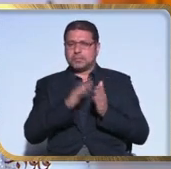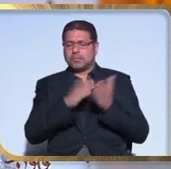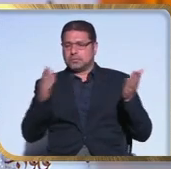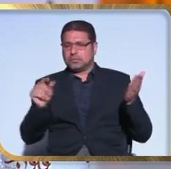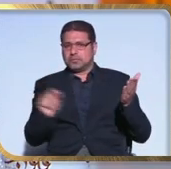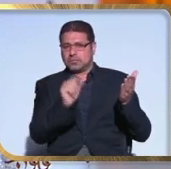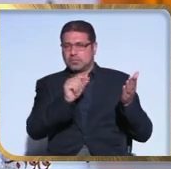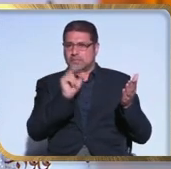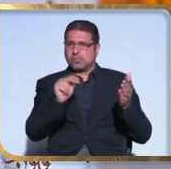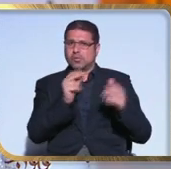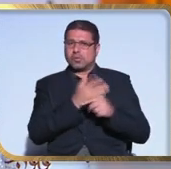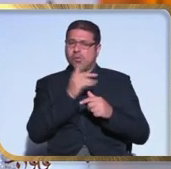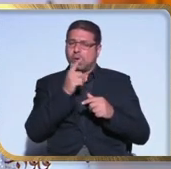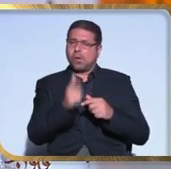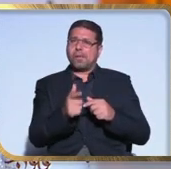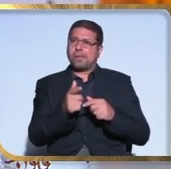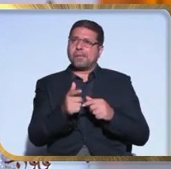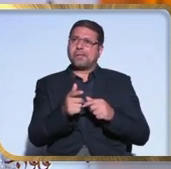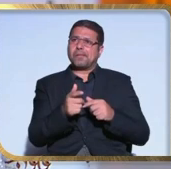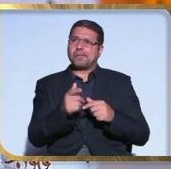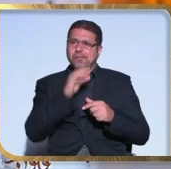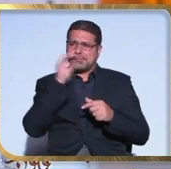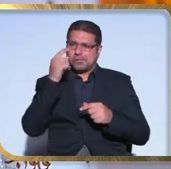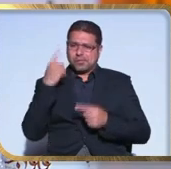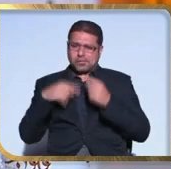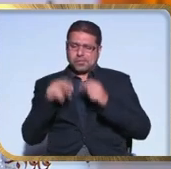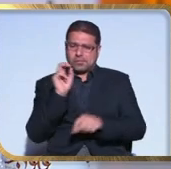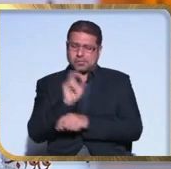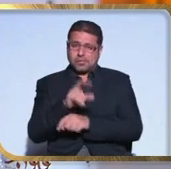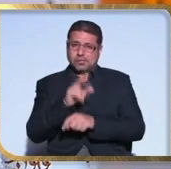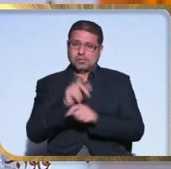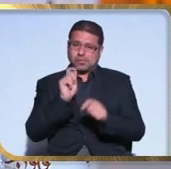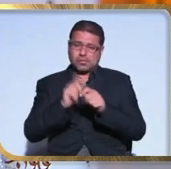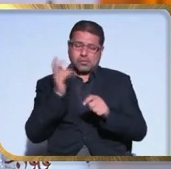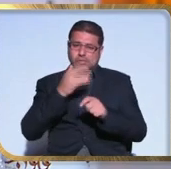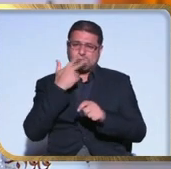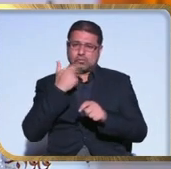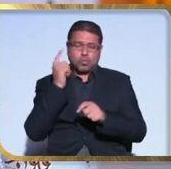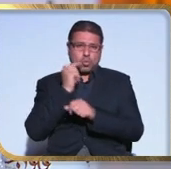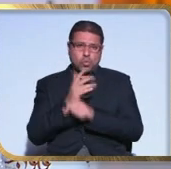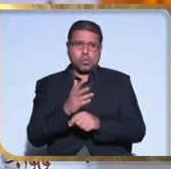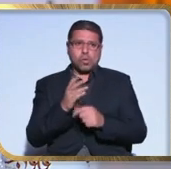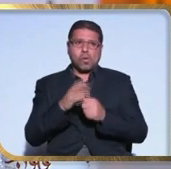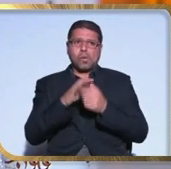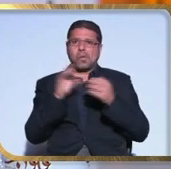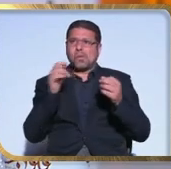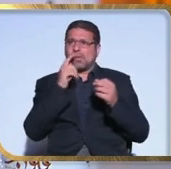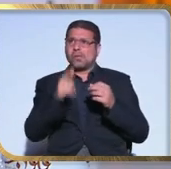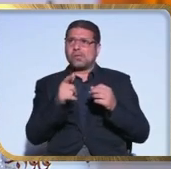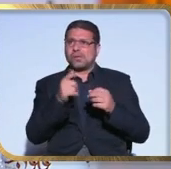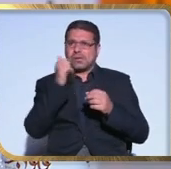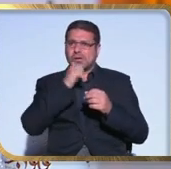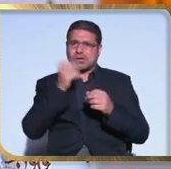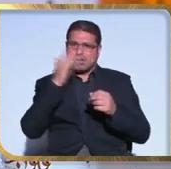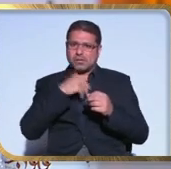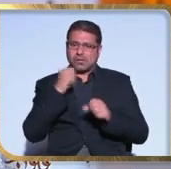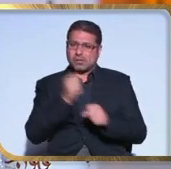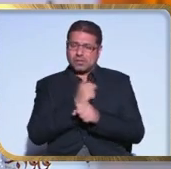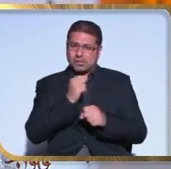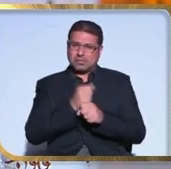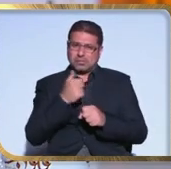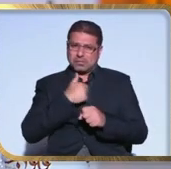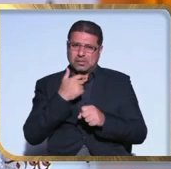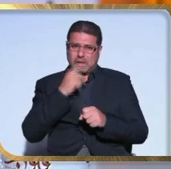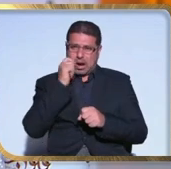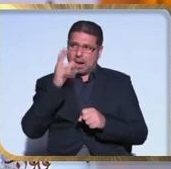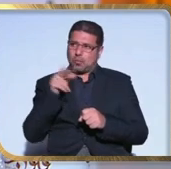البيضاء اللي احنا ب بننقل فيها ما نشاء هو مش معناه ان هم بيتحملوا افعال